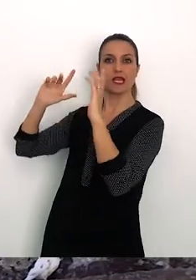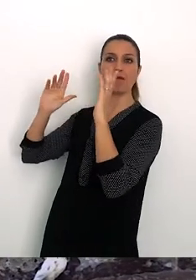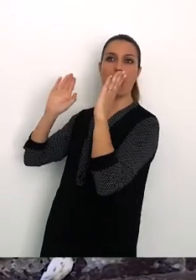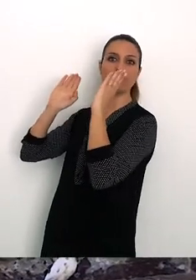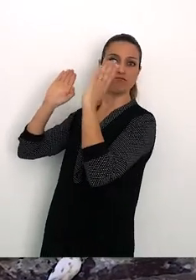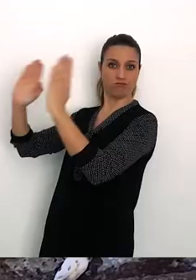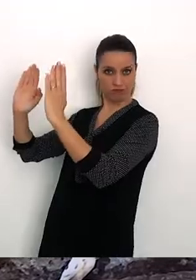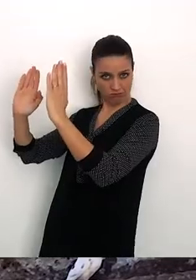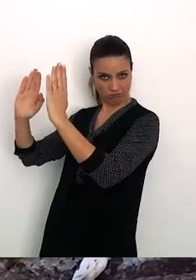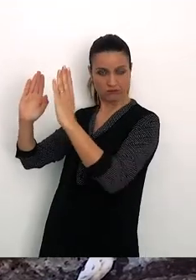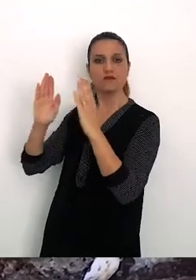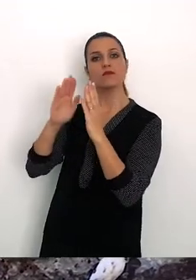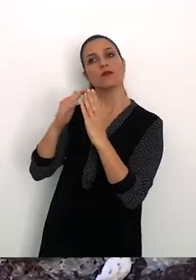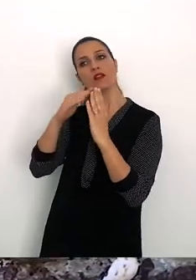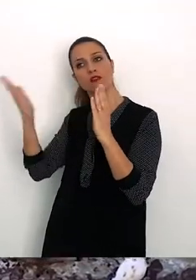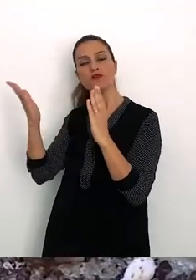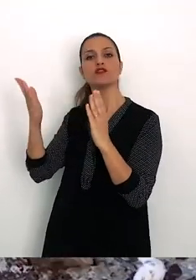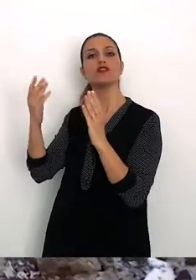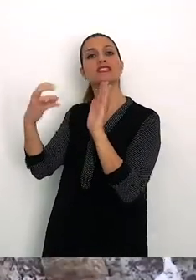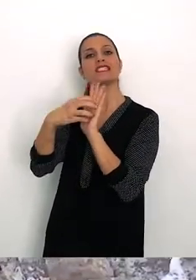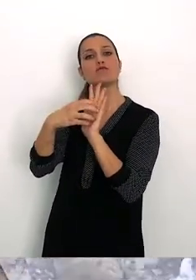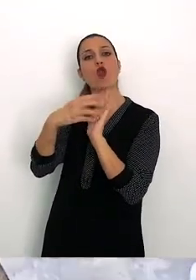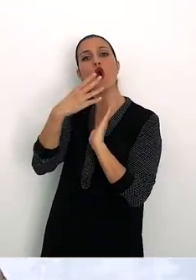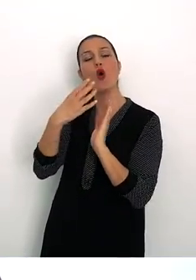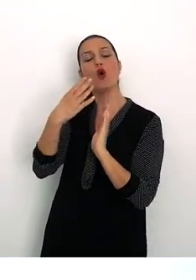torre, accanto al simbolo della lupa.